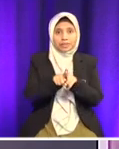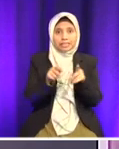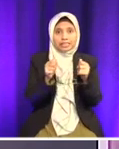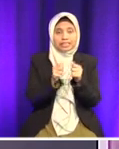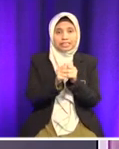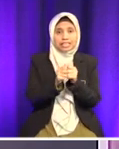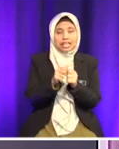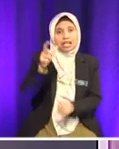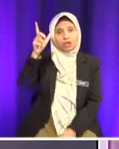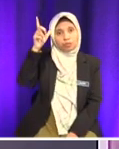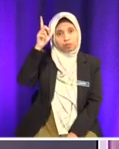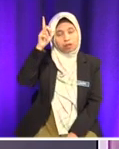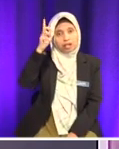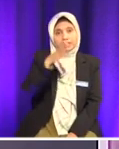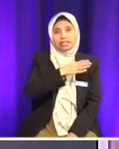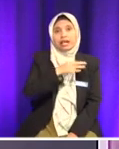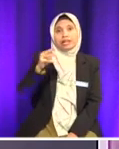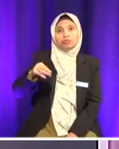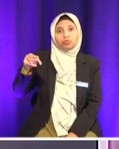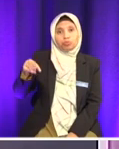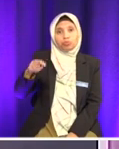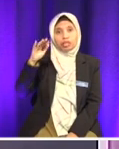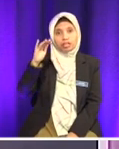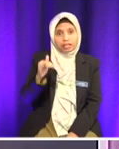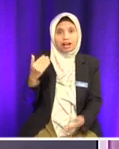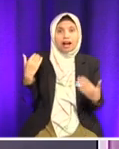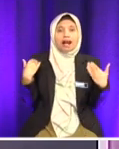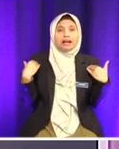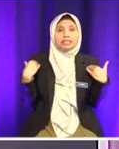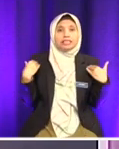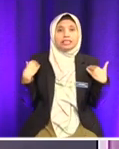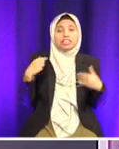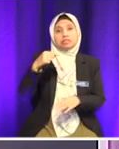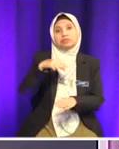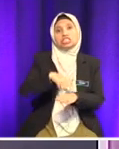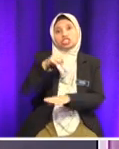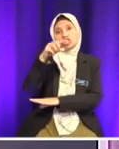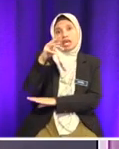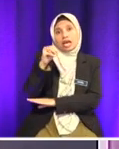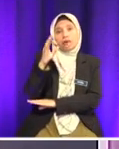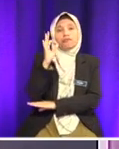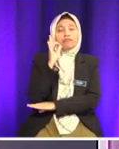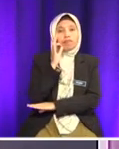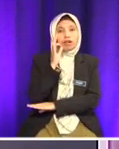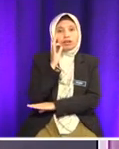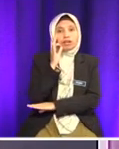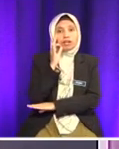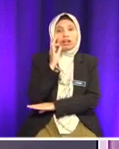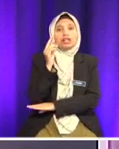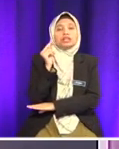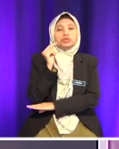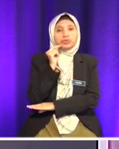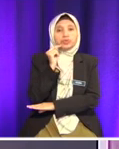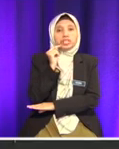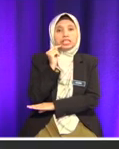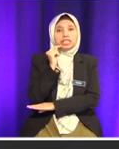hospital Luqman Hakim dan murid itu yang berada di online kita yaitu Nur Farah kita ada Farah kita dan nutring